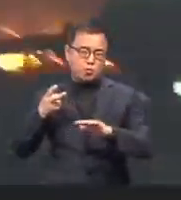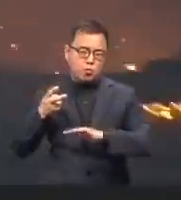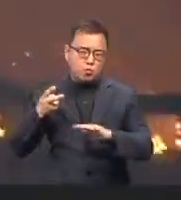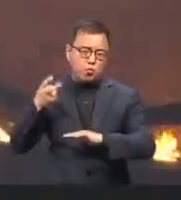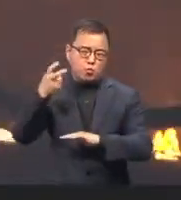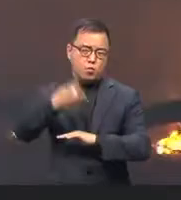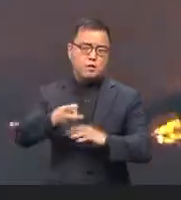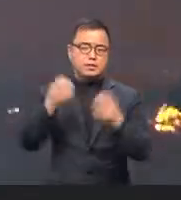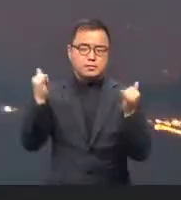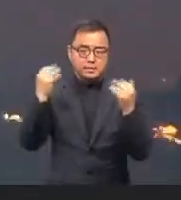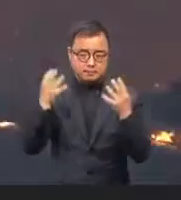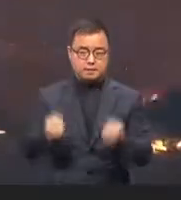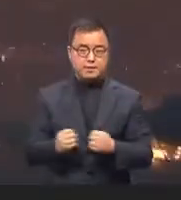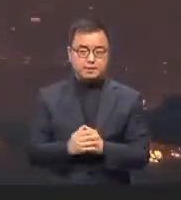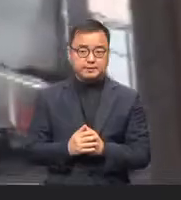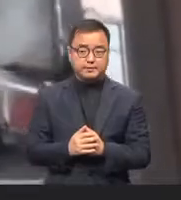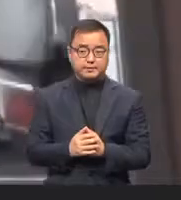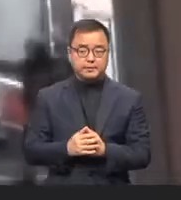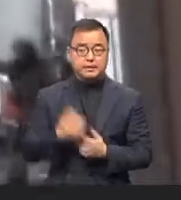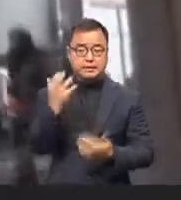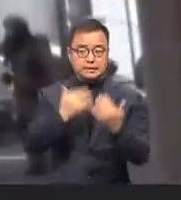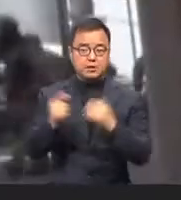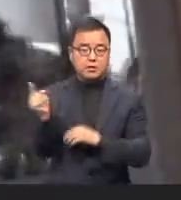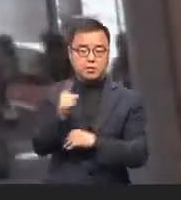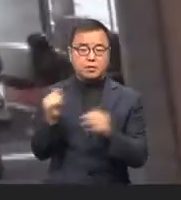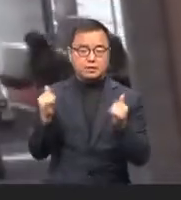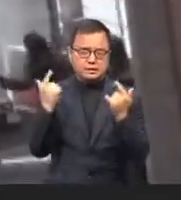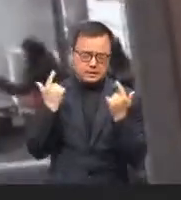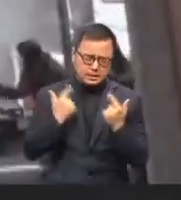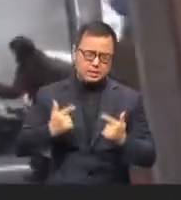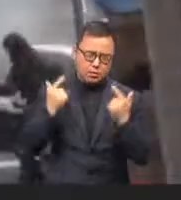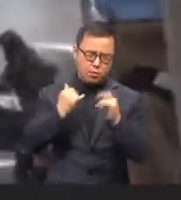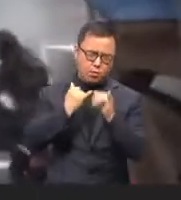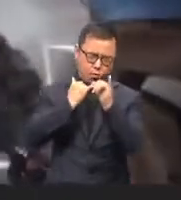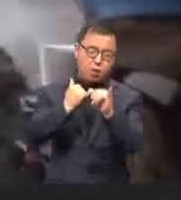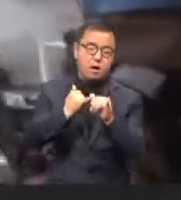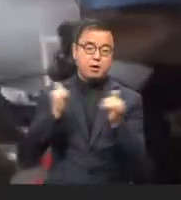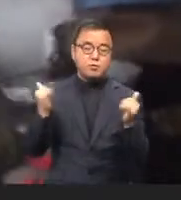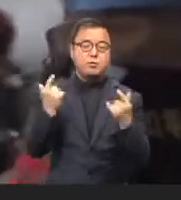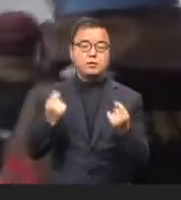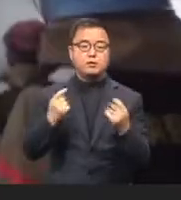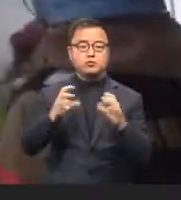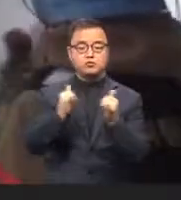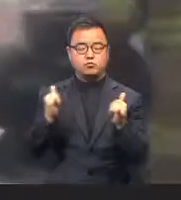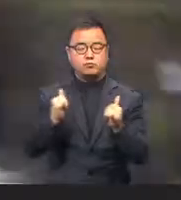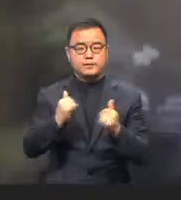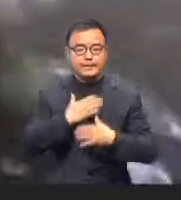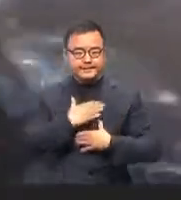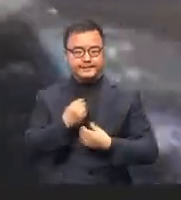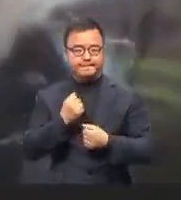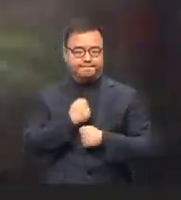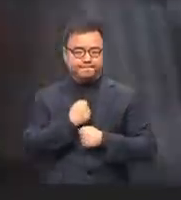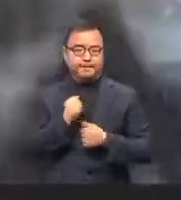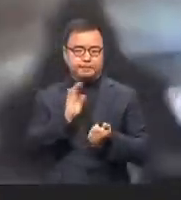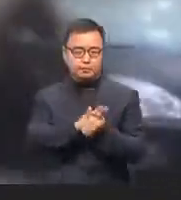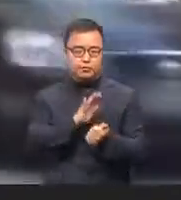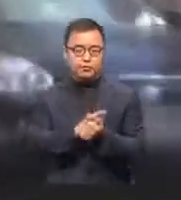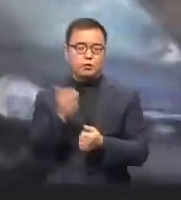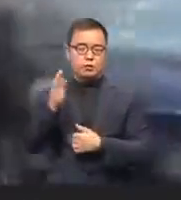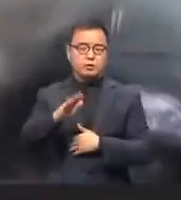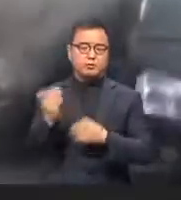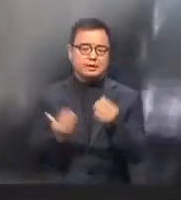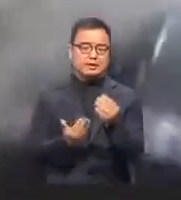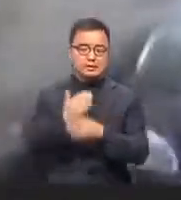소방관들이 있었습니다. 소방관들은 늘 영웅처럼 국민의 안전을 지키지만 재난